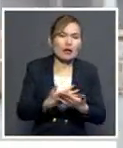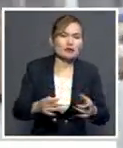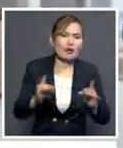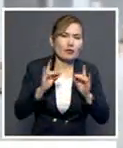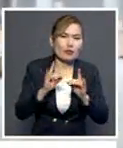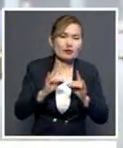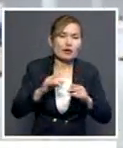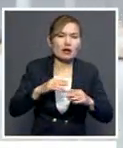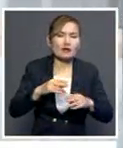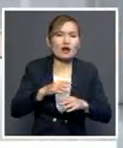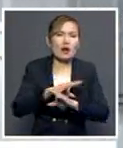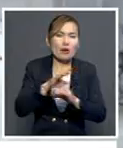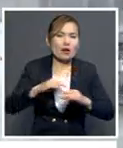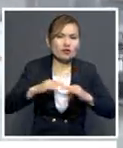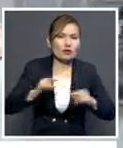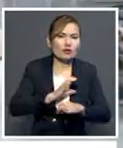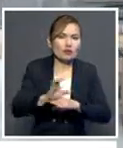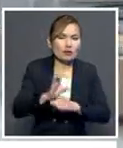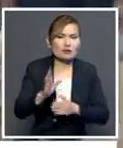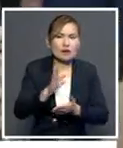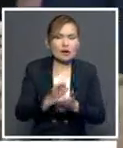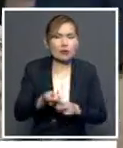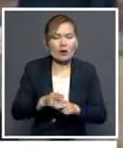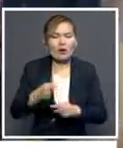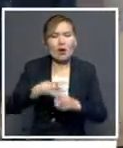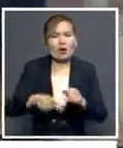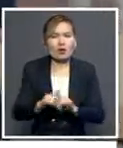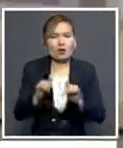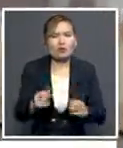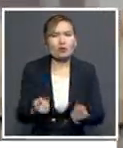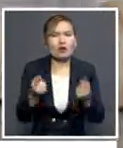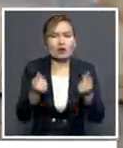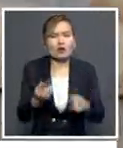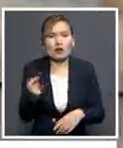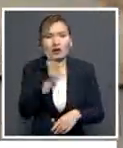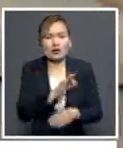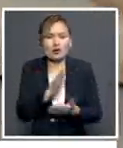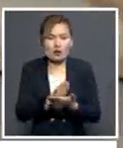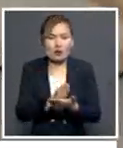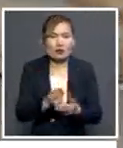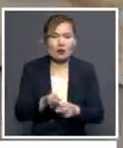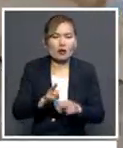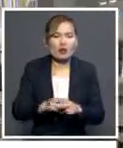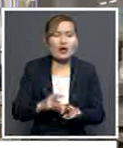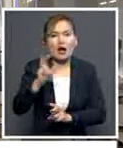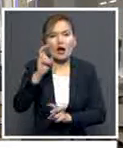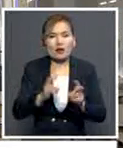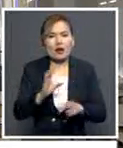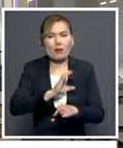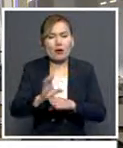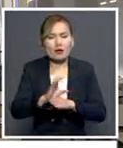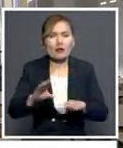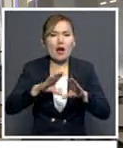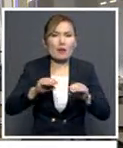шығарады. Президентке мекеменің қазіргі қаржылық шаруашылық жағдайы туралы мағлұмат ұсынылды. Қазір квант компаниясы